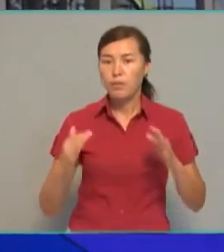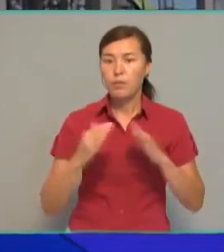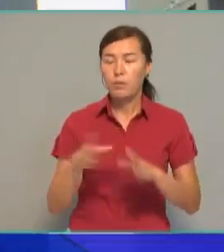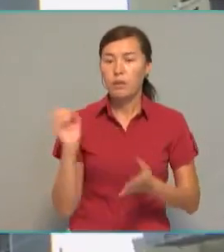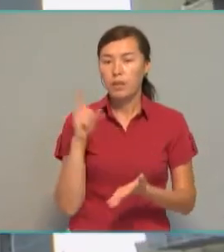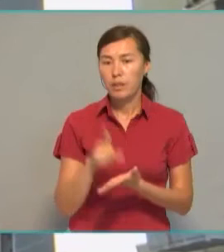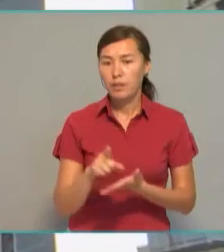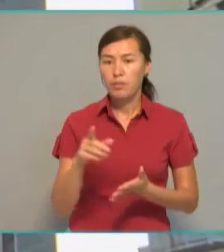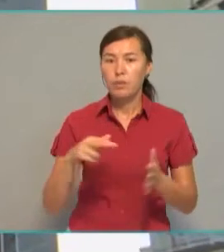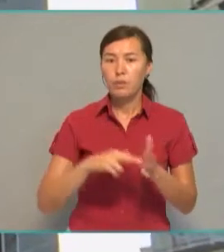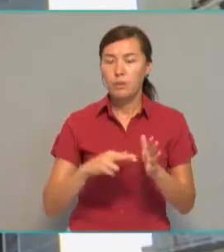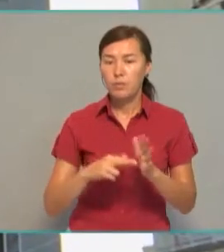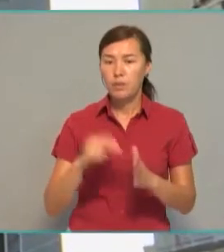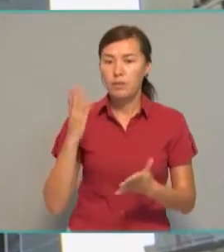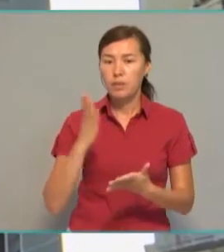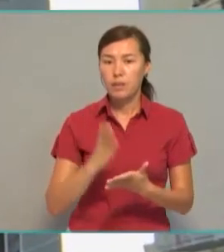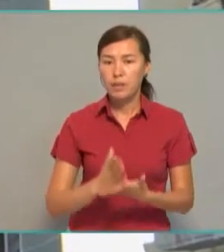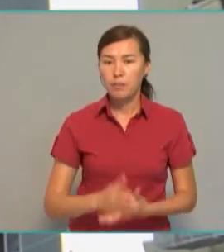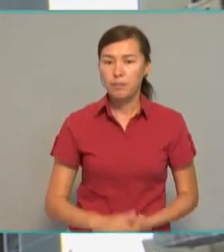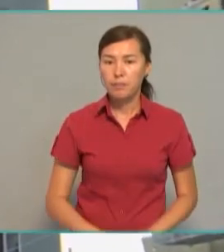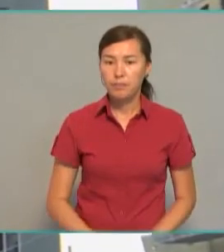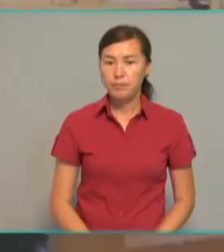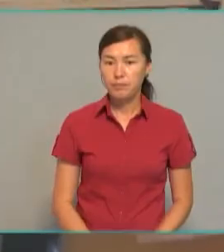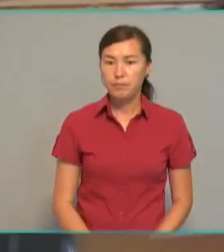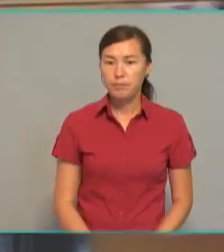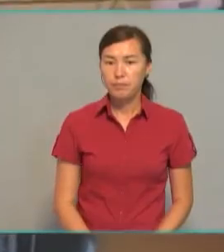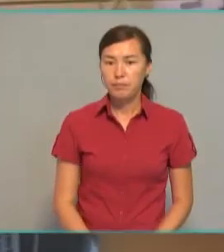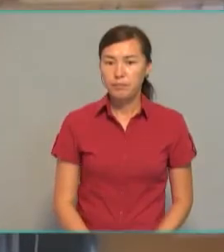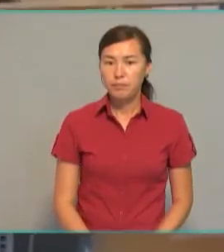үйлер тапсырылады деп жоспарлануда. Гүлнар Асқарқызы, Олжас Байтуов, жаңалықтар.